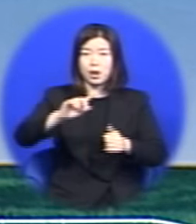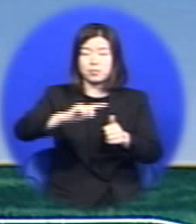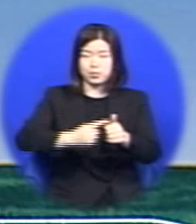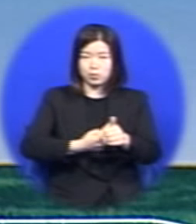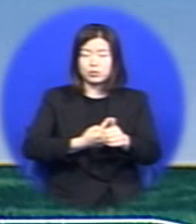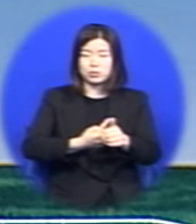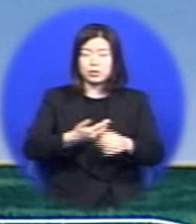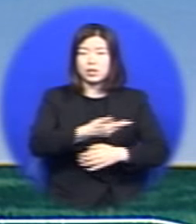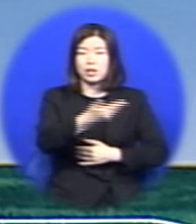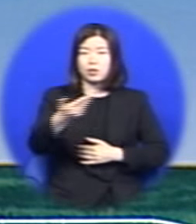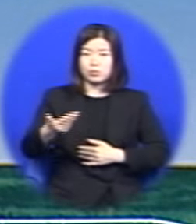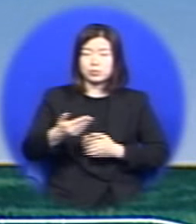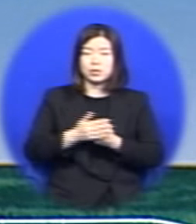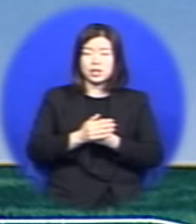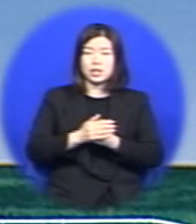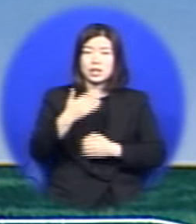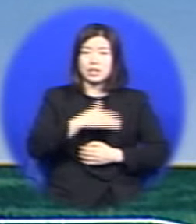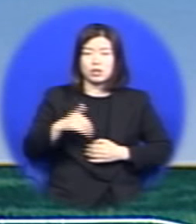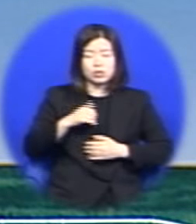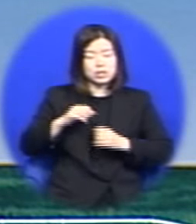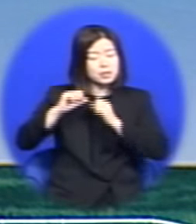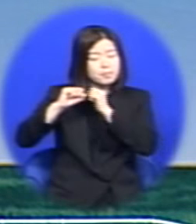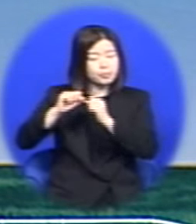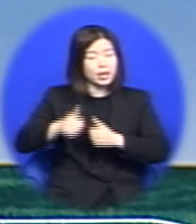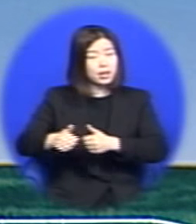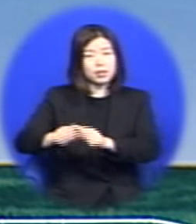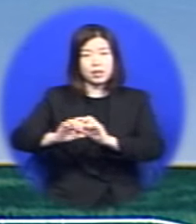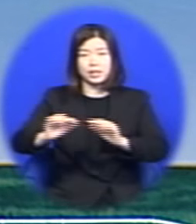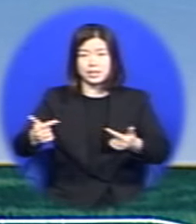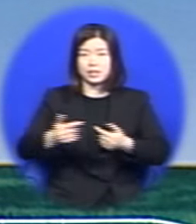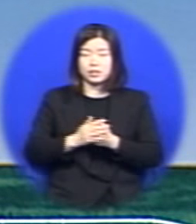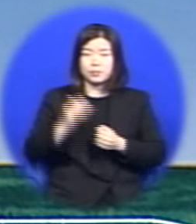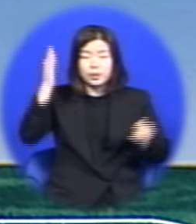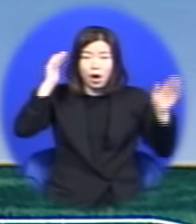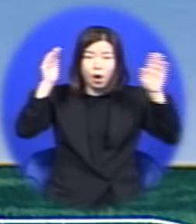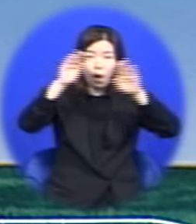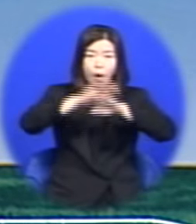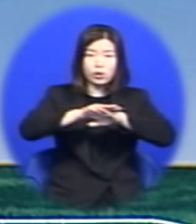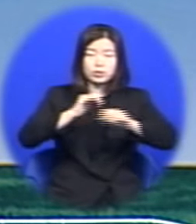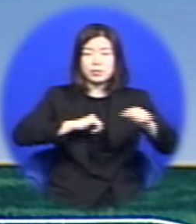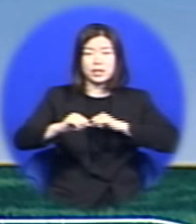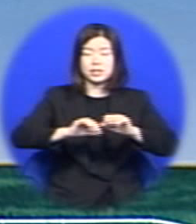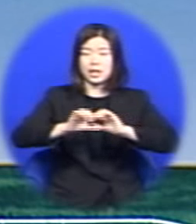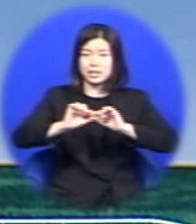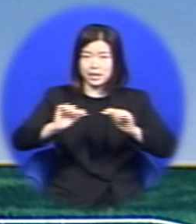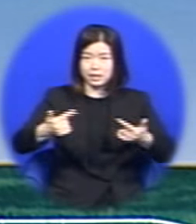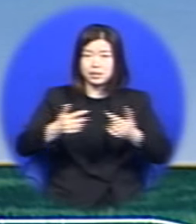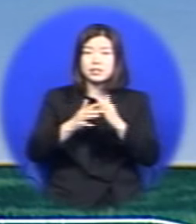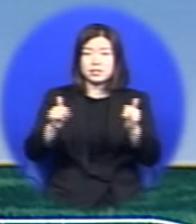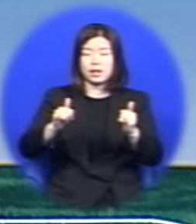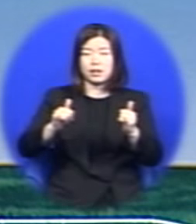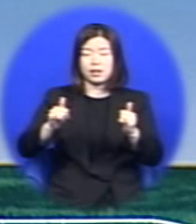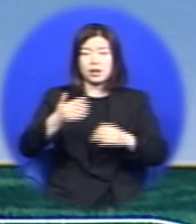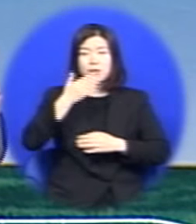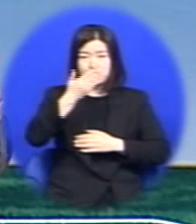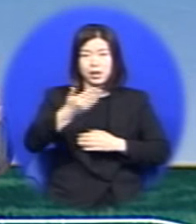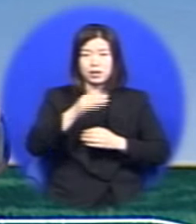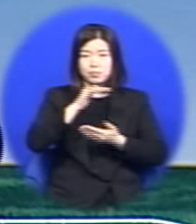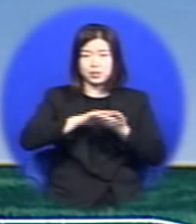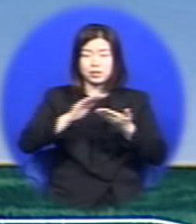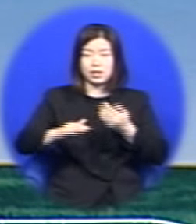여러분이 육신에 끌려가지 않는, 어둠의 행실을 하지 않는 자가 됩니다.